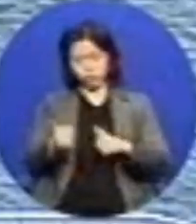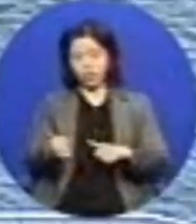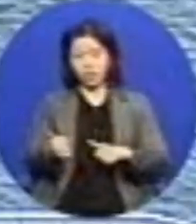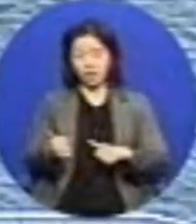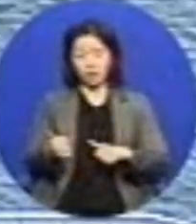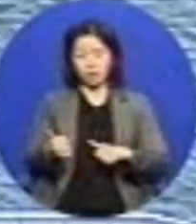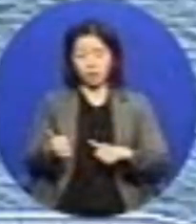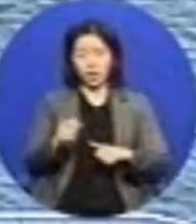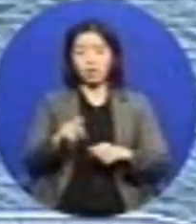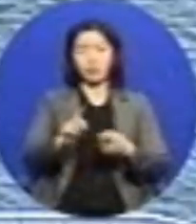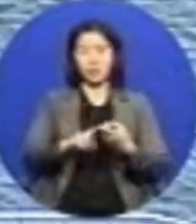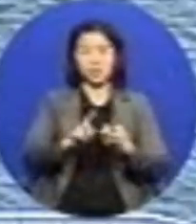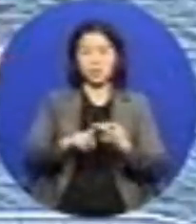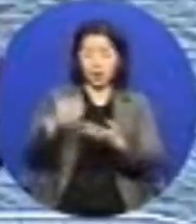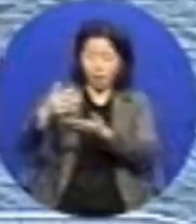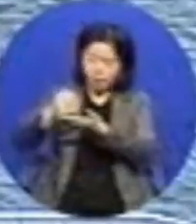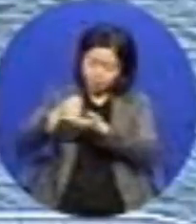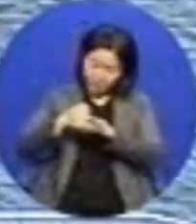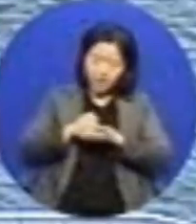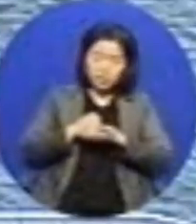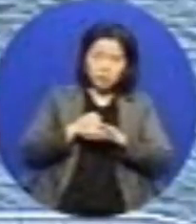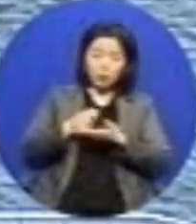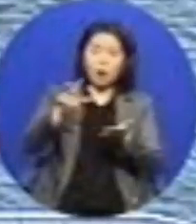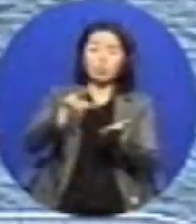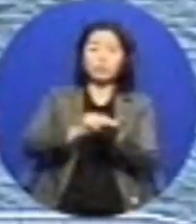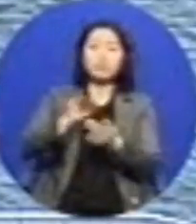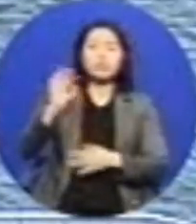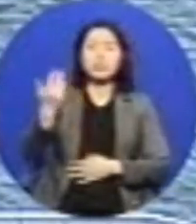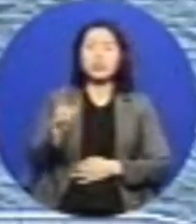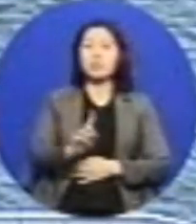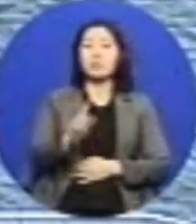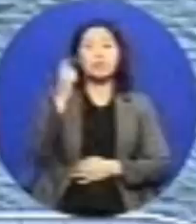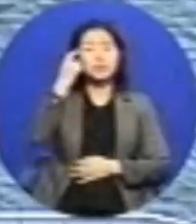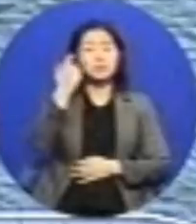하는 사실을 받아들이고 나면 문제가 될게 뭐가 있어요